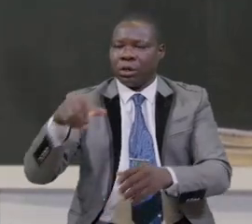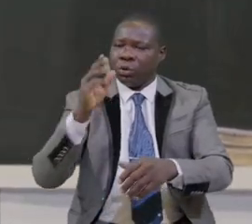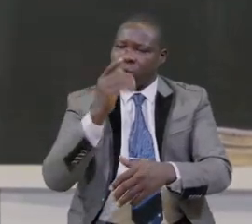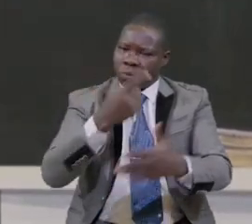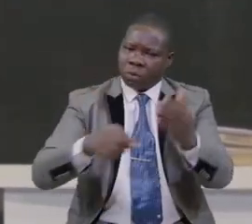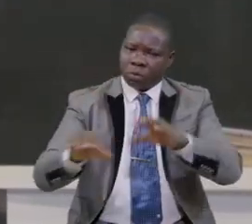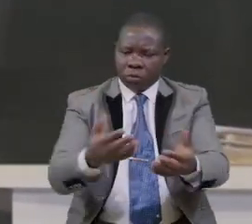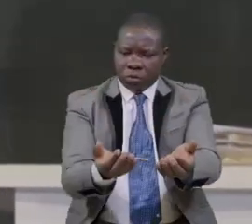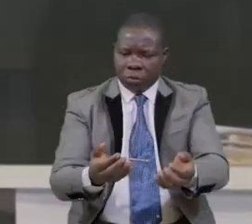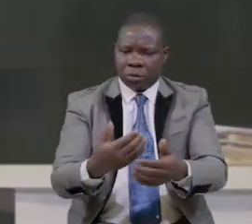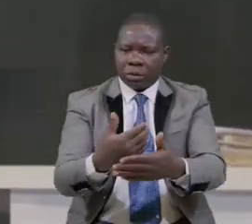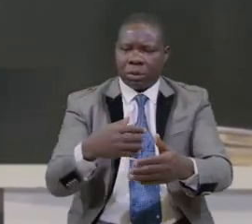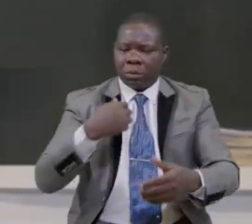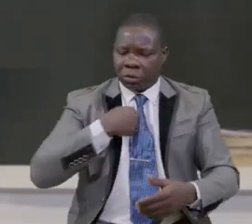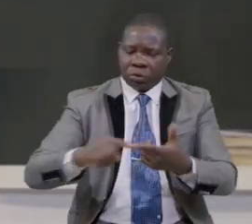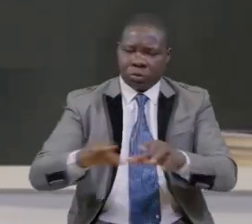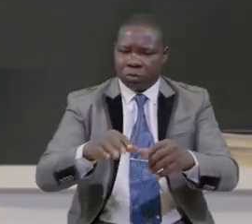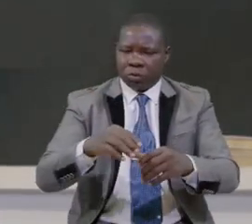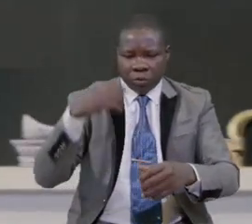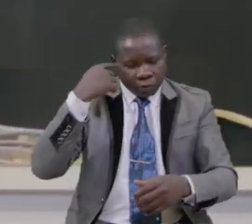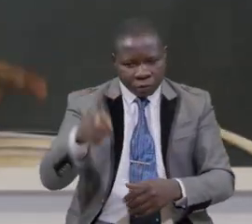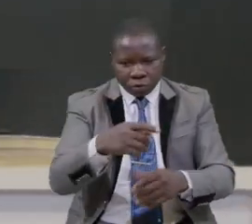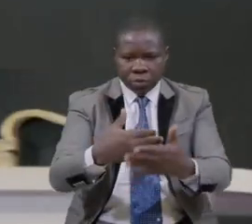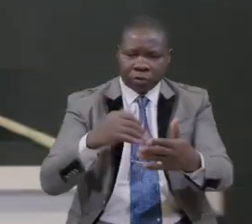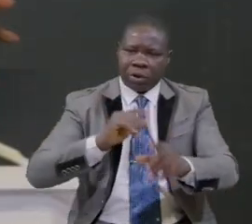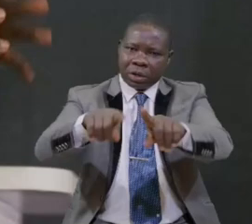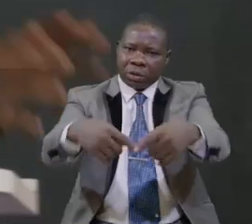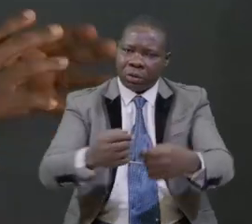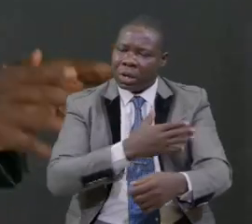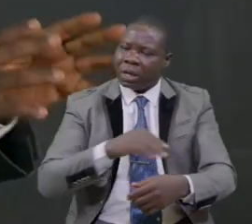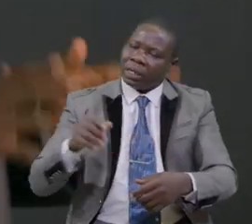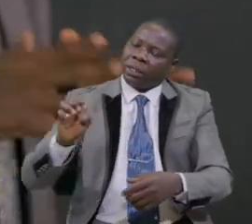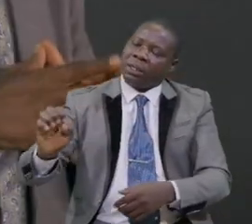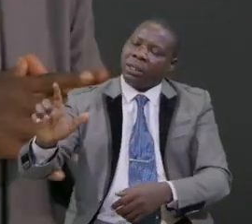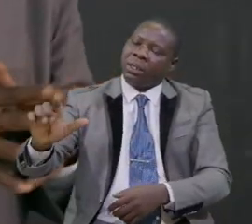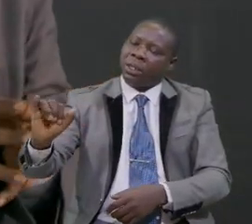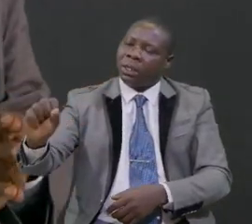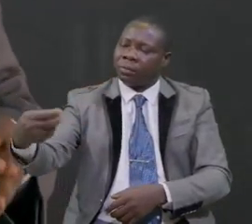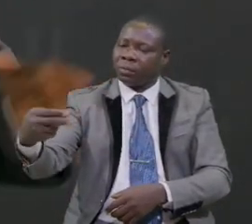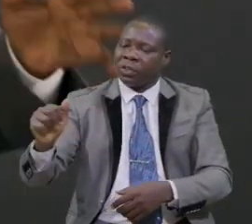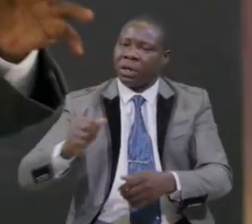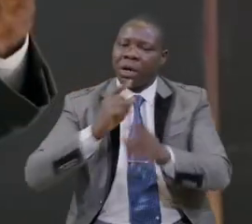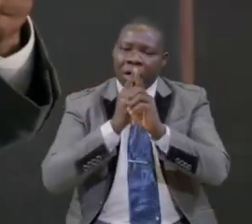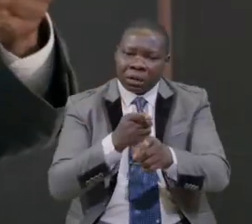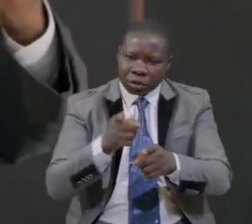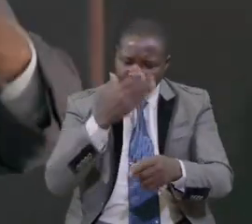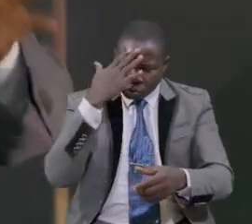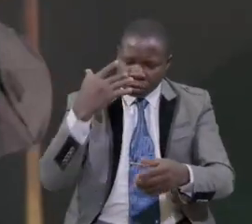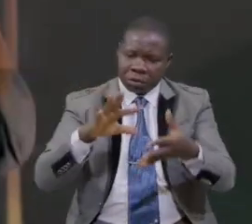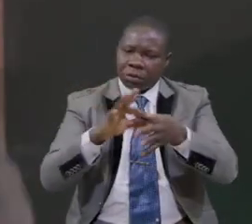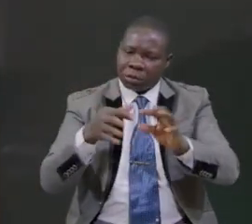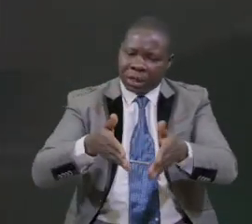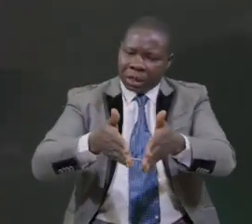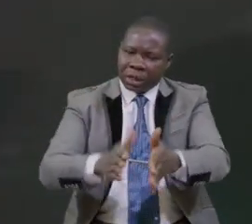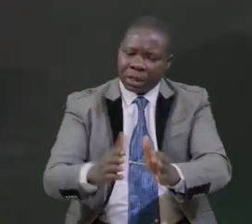m'en aller? Élisée a répondu, vous connaissez l'histoire, qu'une double portion de ton